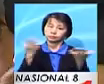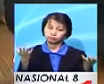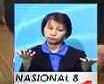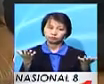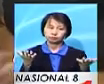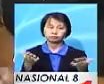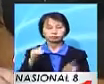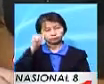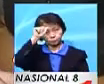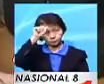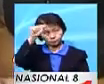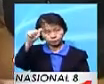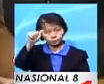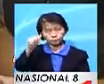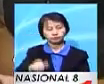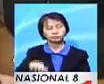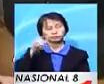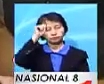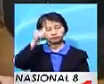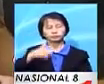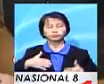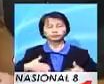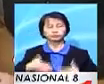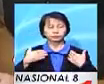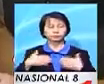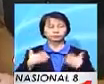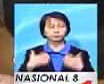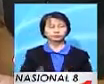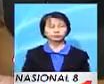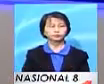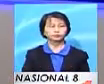itu, assalamualaikum dan salam sejahtera.